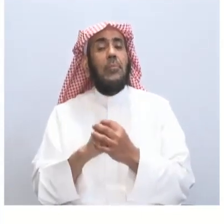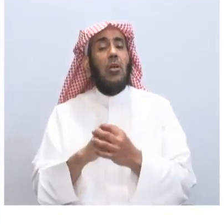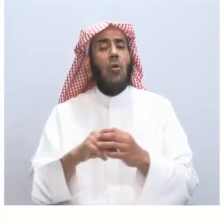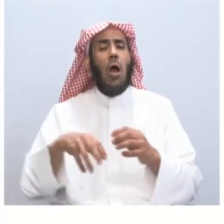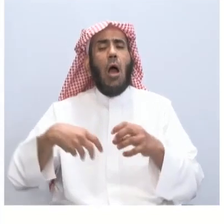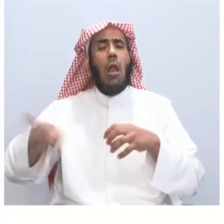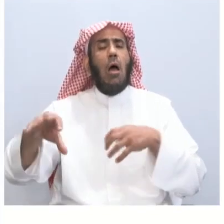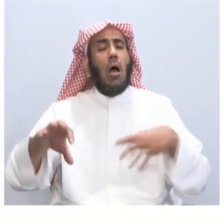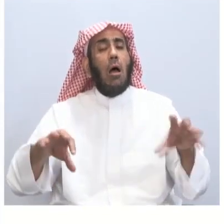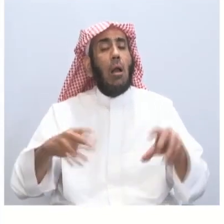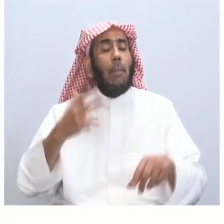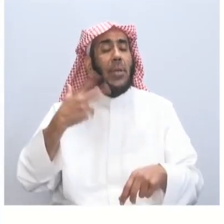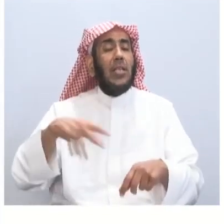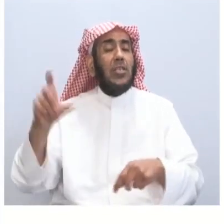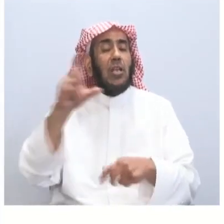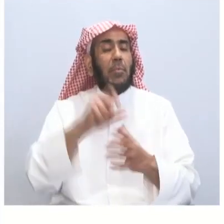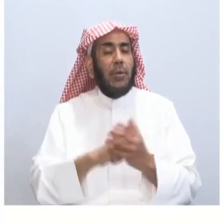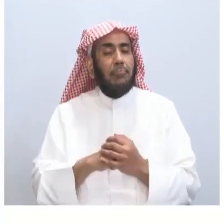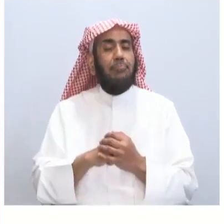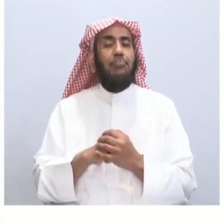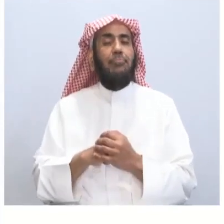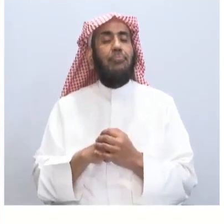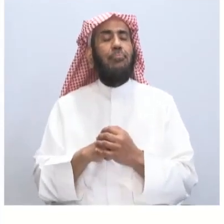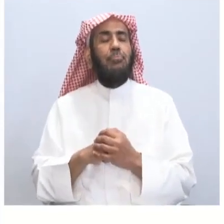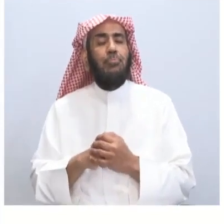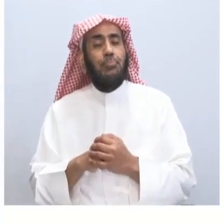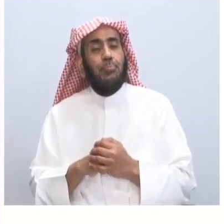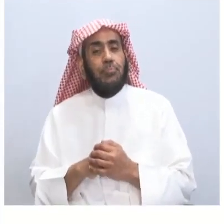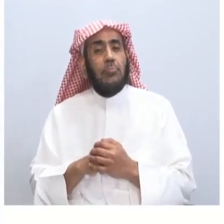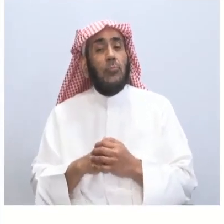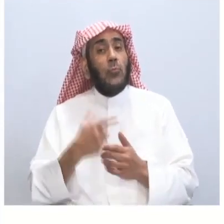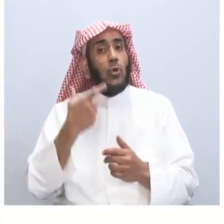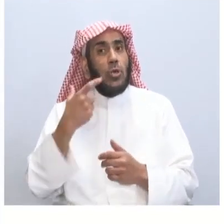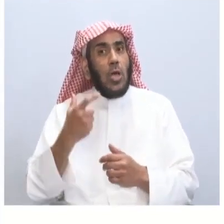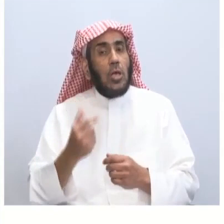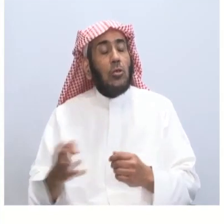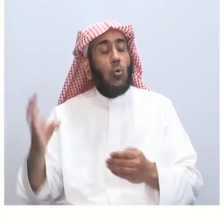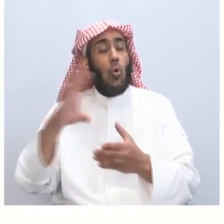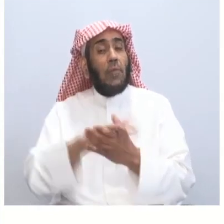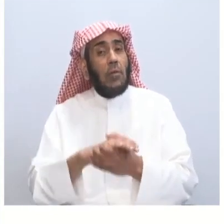انحاء البلاد الاسلاميه من عنايه ال خلفاء الراشدين في بناء